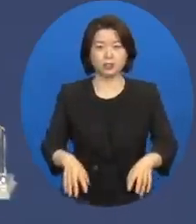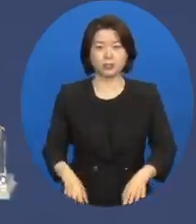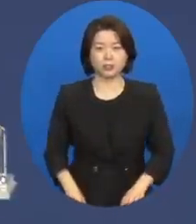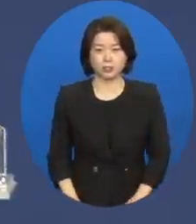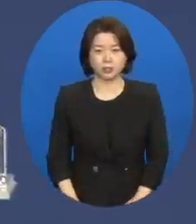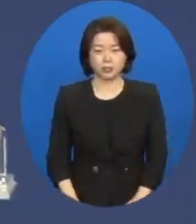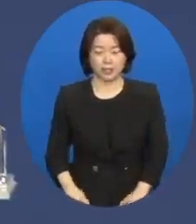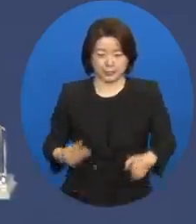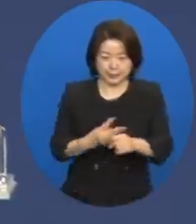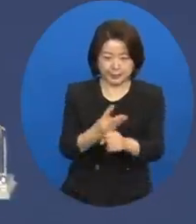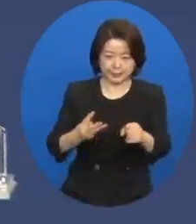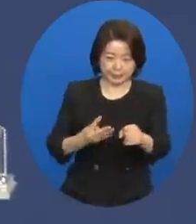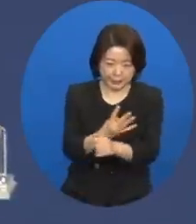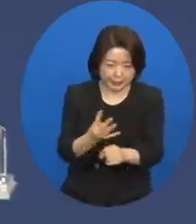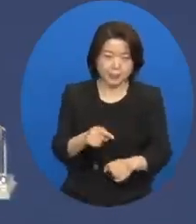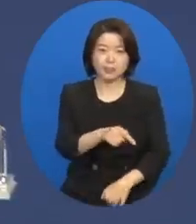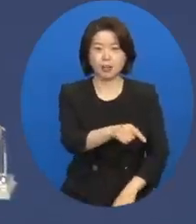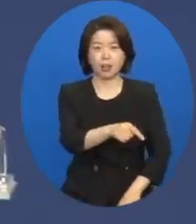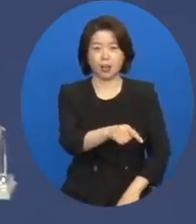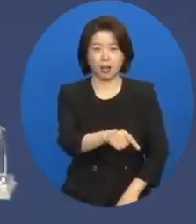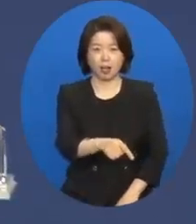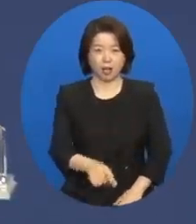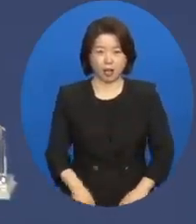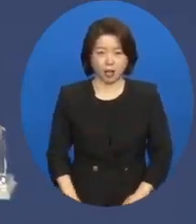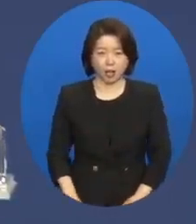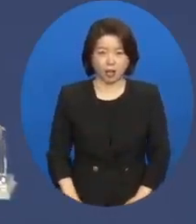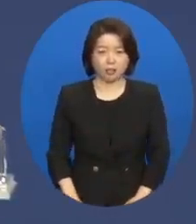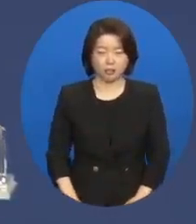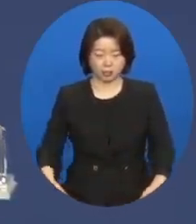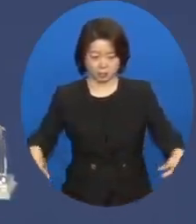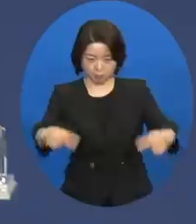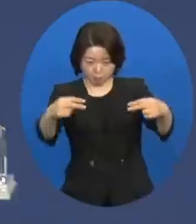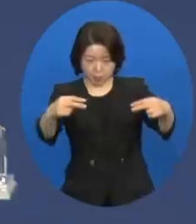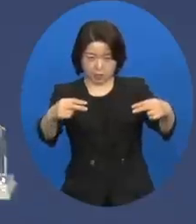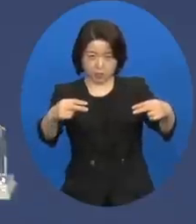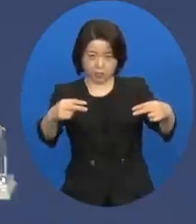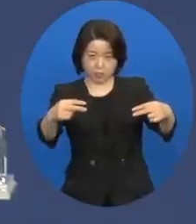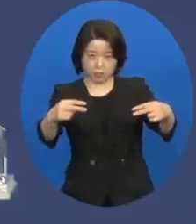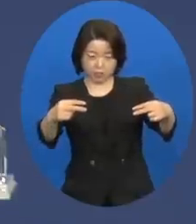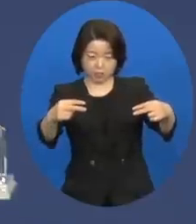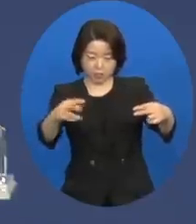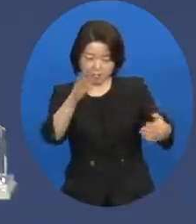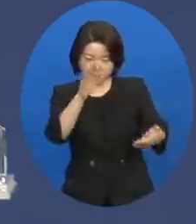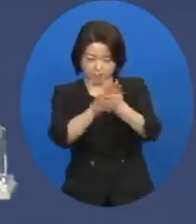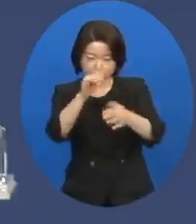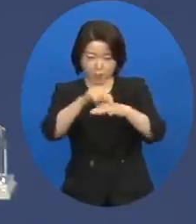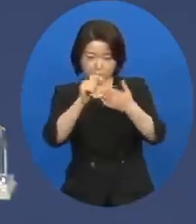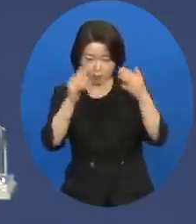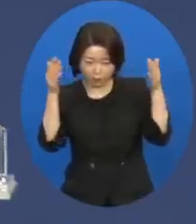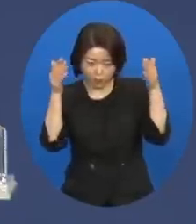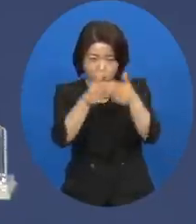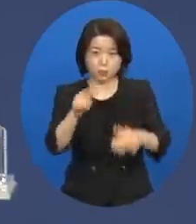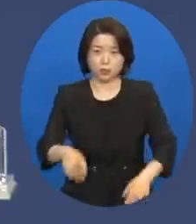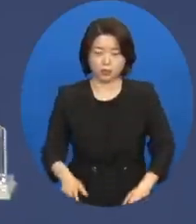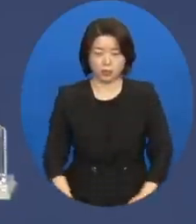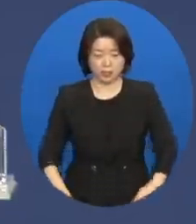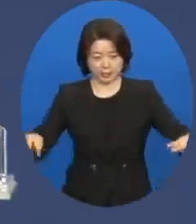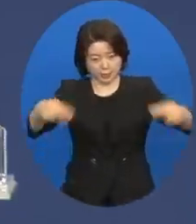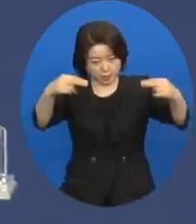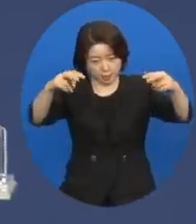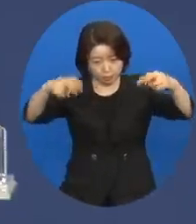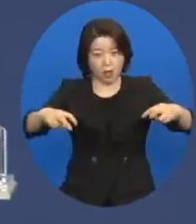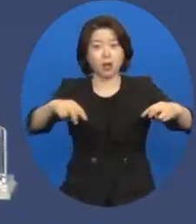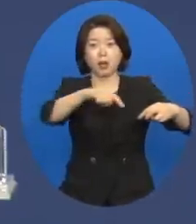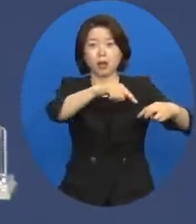그냥 3시간 4시간 그냥 빤히 쳐다보고 열정적으로 집중하면서 서로 묵상하고 앉아있는